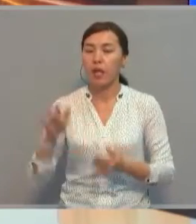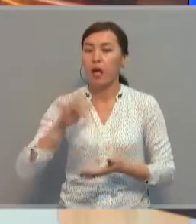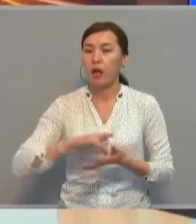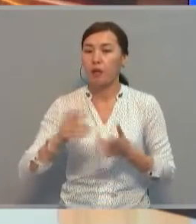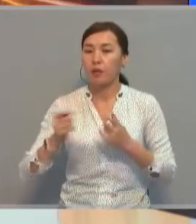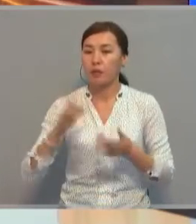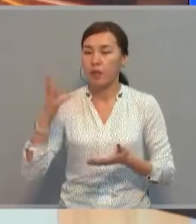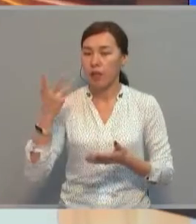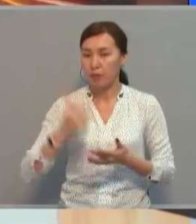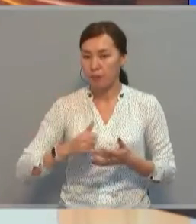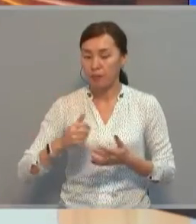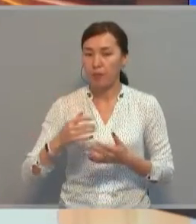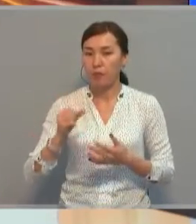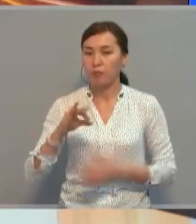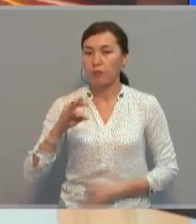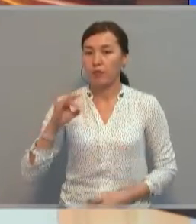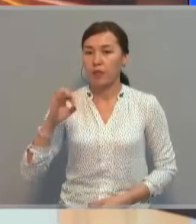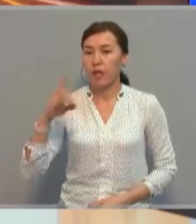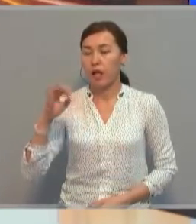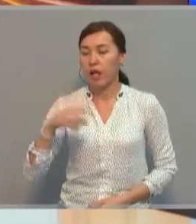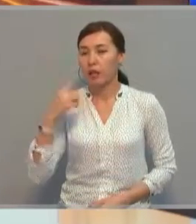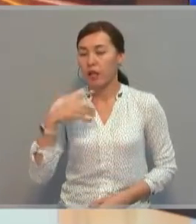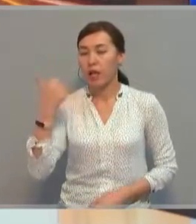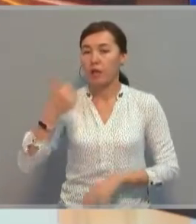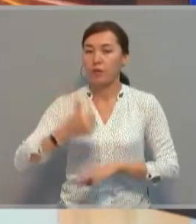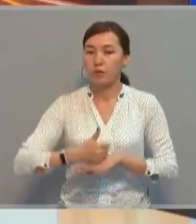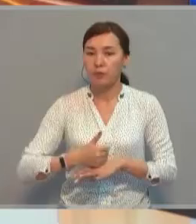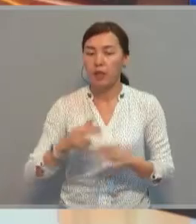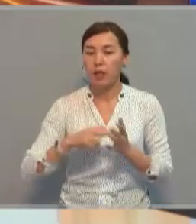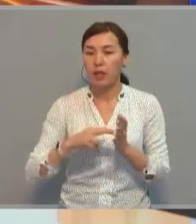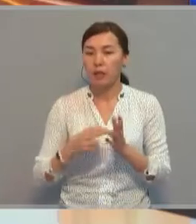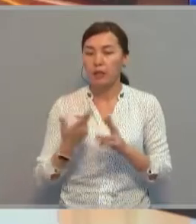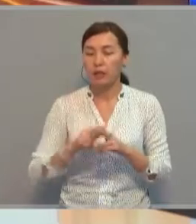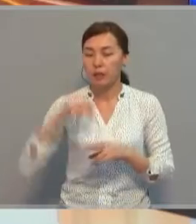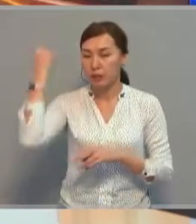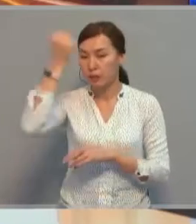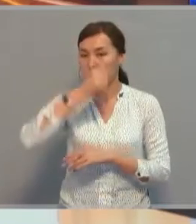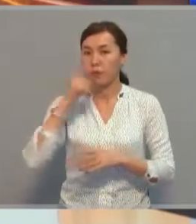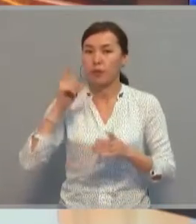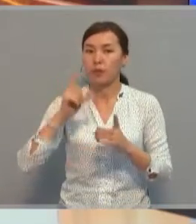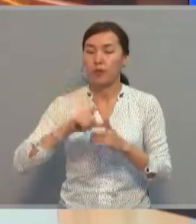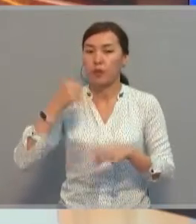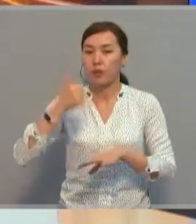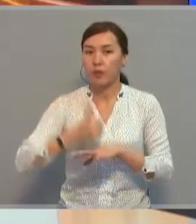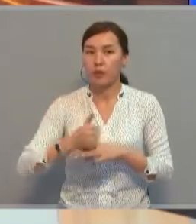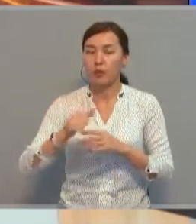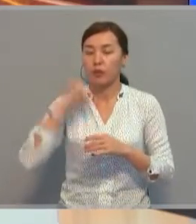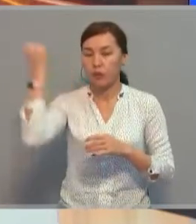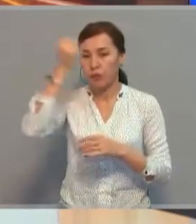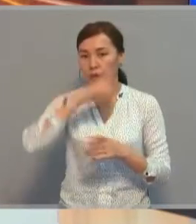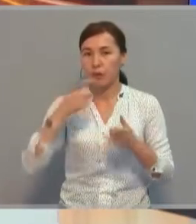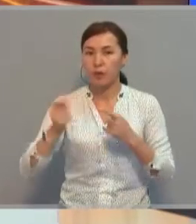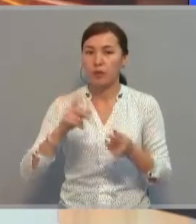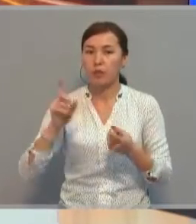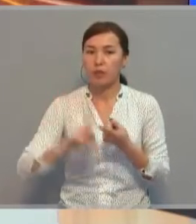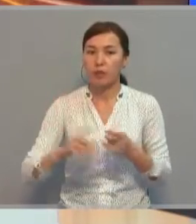городского управления цифровизации Асет Абдраханов доложил акиму города о планах на этот год. По словам главы ведомства, в прошлом году